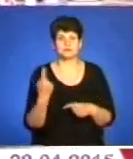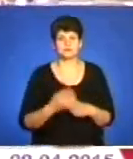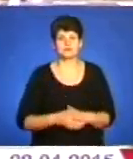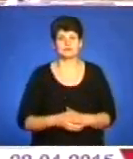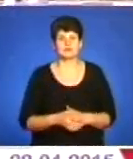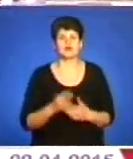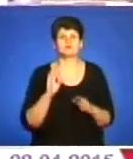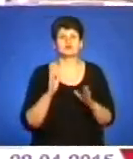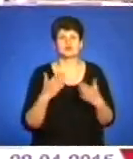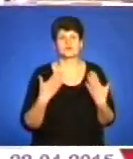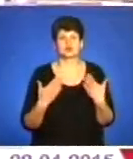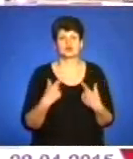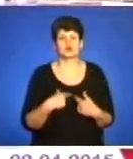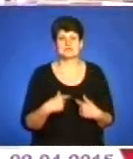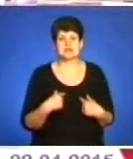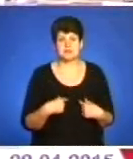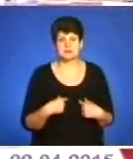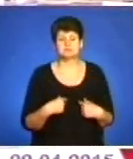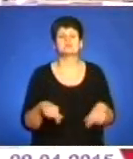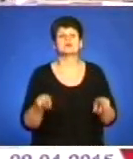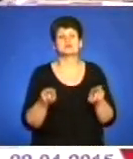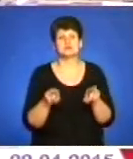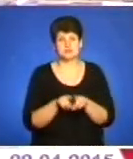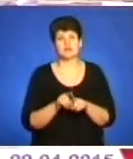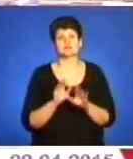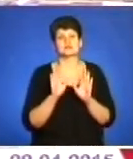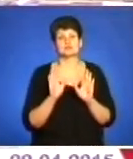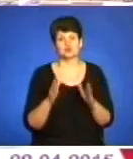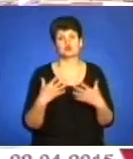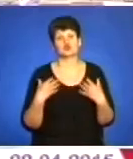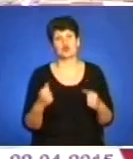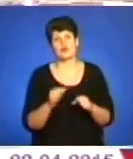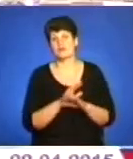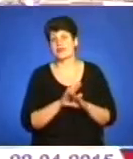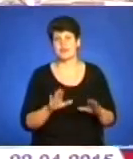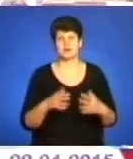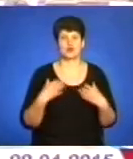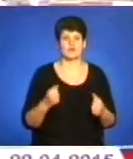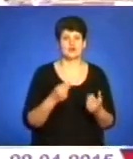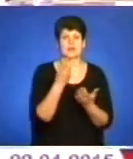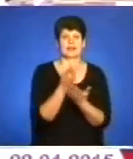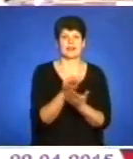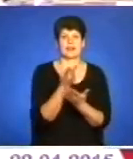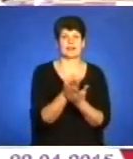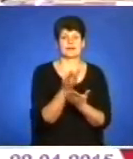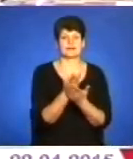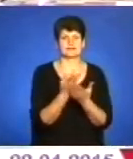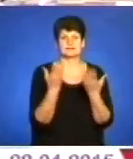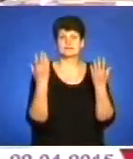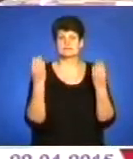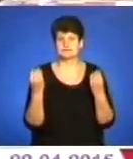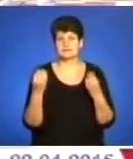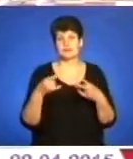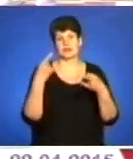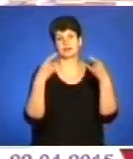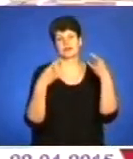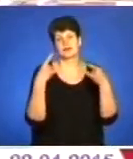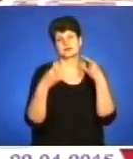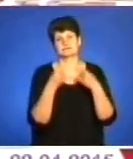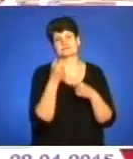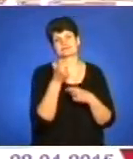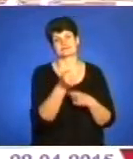терміну. Ми провели й своє опитування. Треба зарядку робити, так як наші хлопці бігають. Зранку як до школи йдуть, то два кола